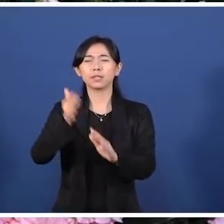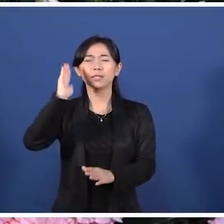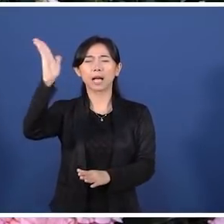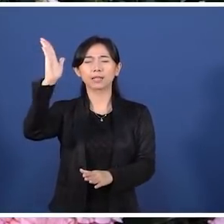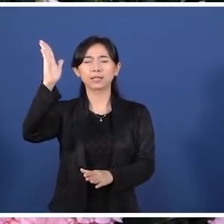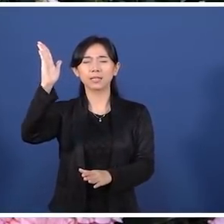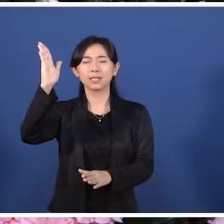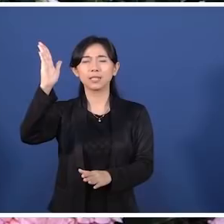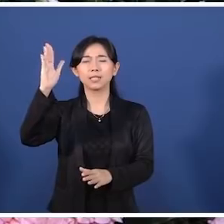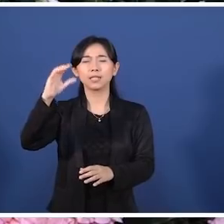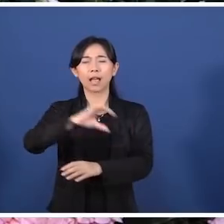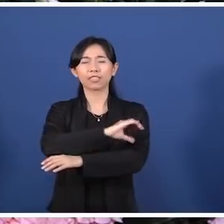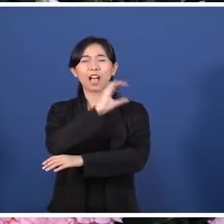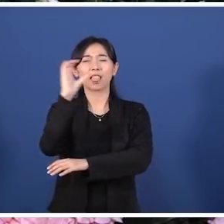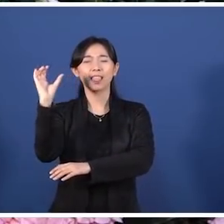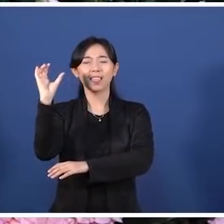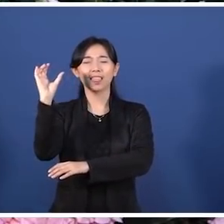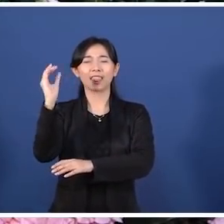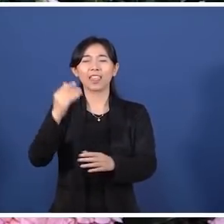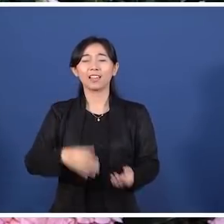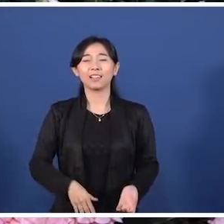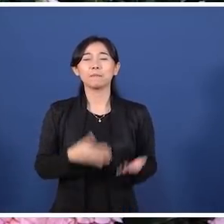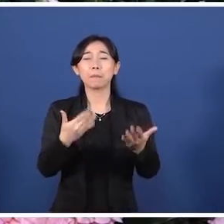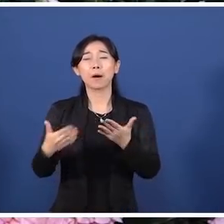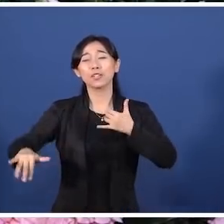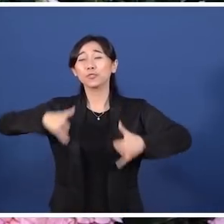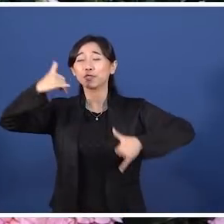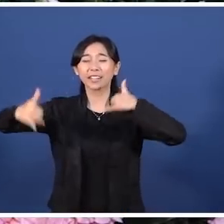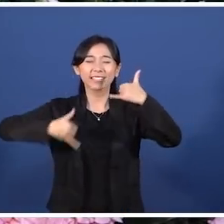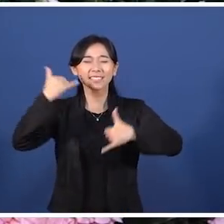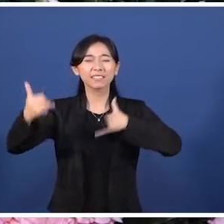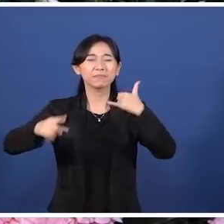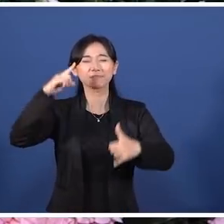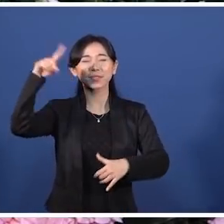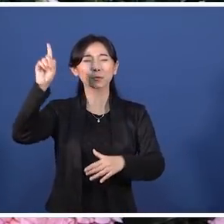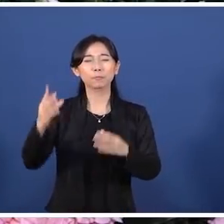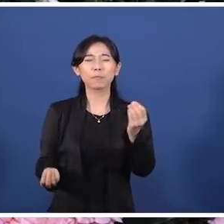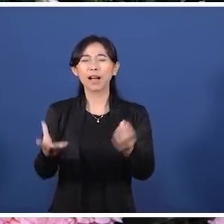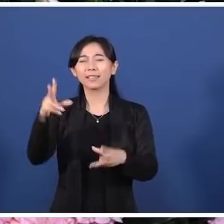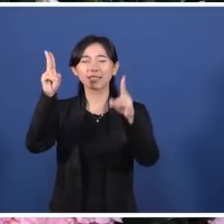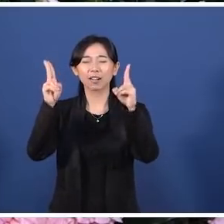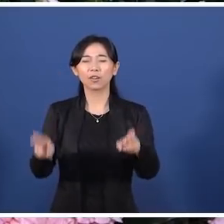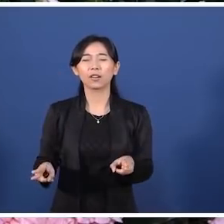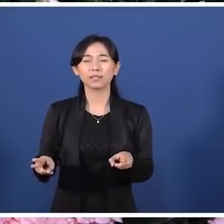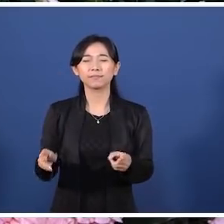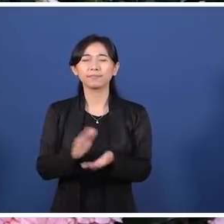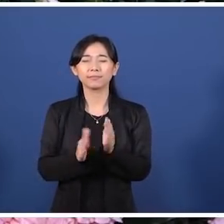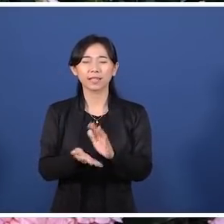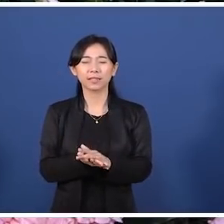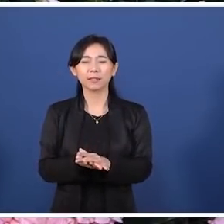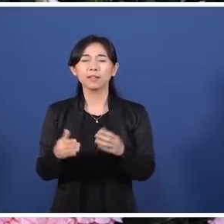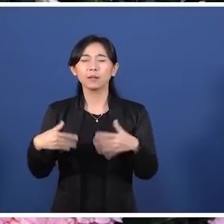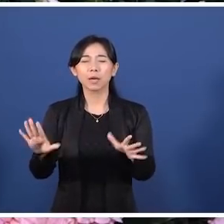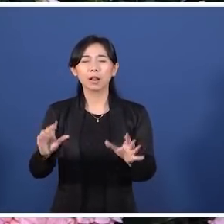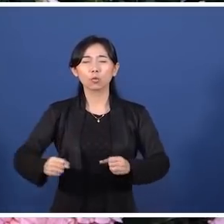dari peristiwa Natal yang membagikan kesukacitaan bagi banyak orang di sekitar kami. Karena itu ya Tuhan,